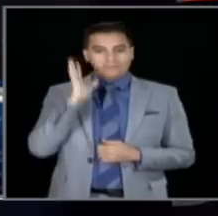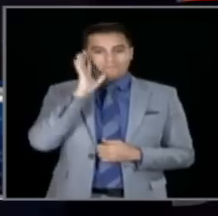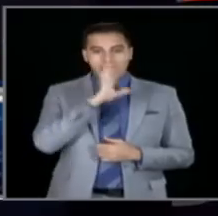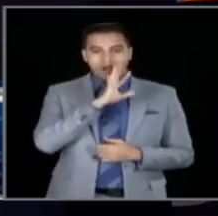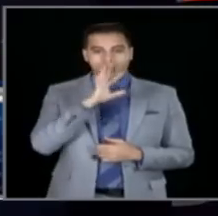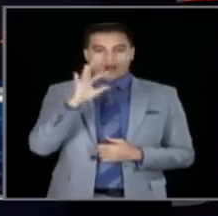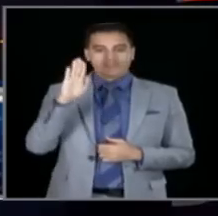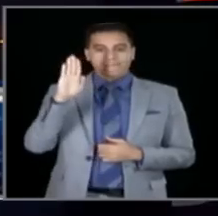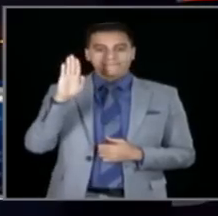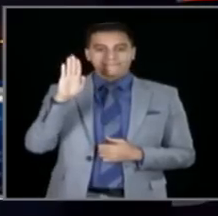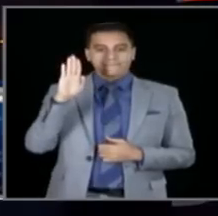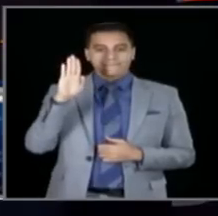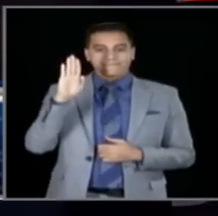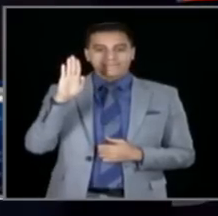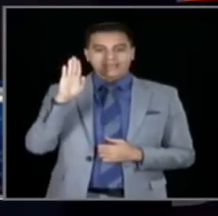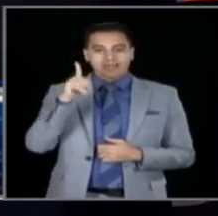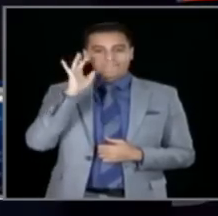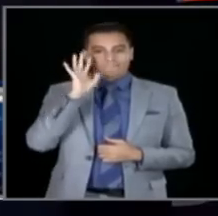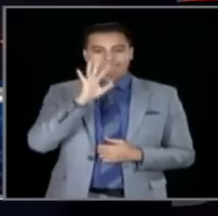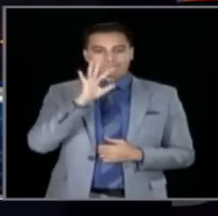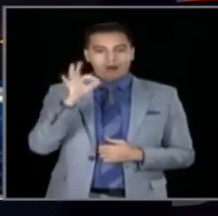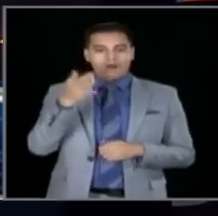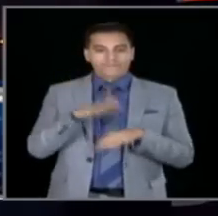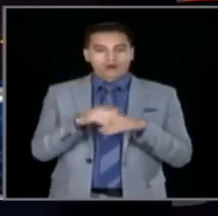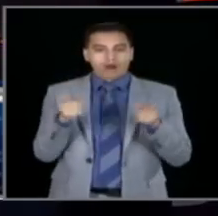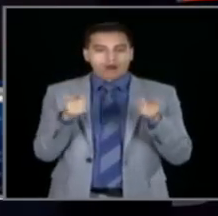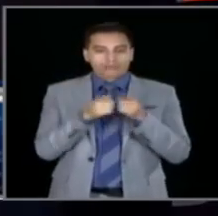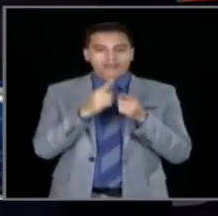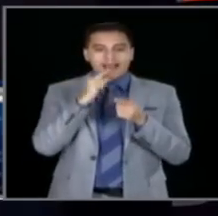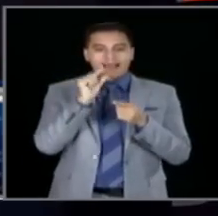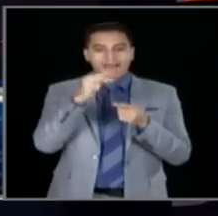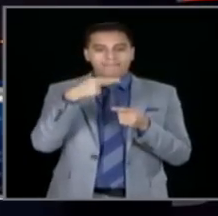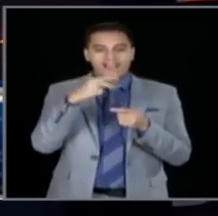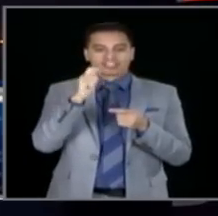إلى ماذا يرمز الحرف P في الاختصار